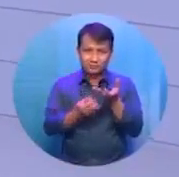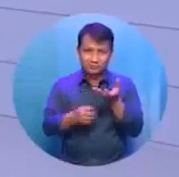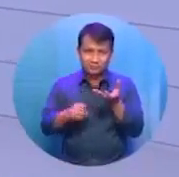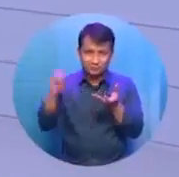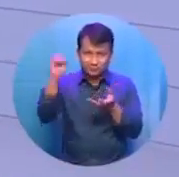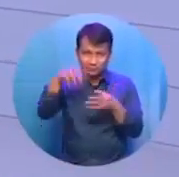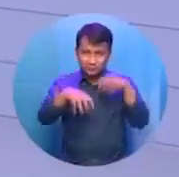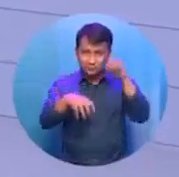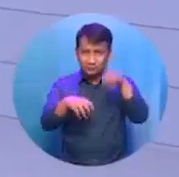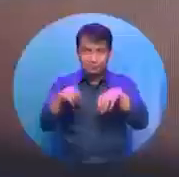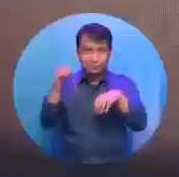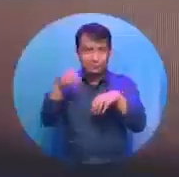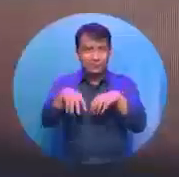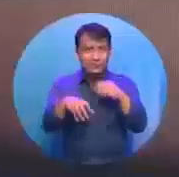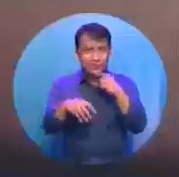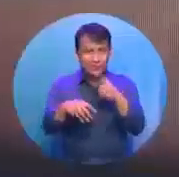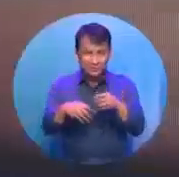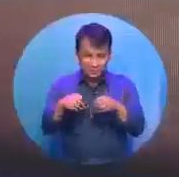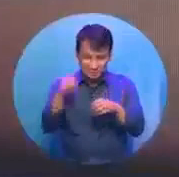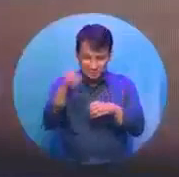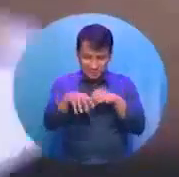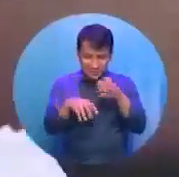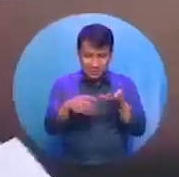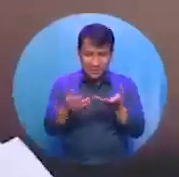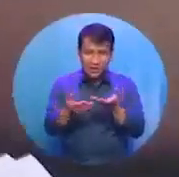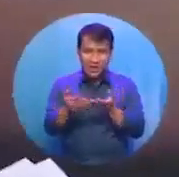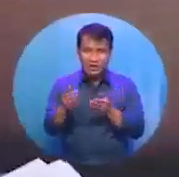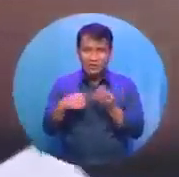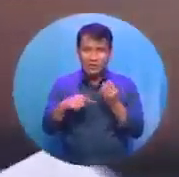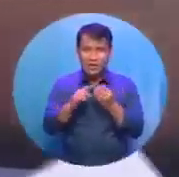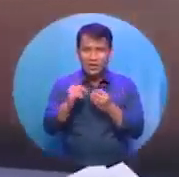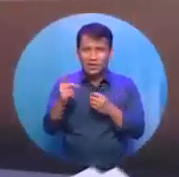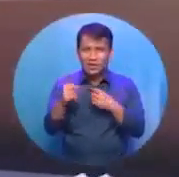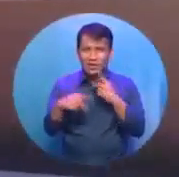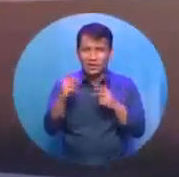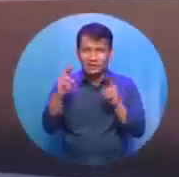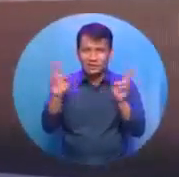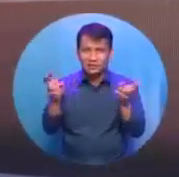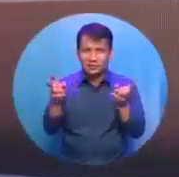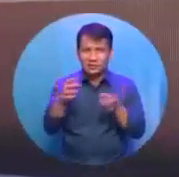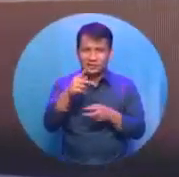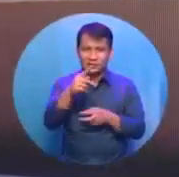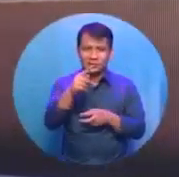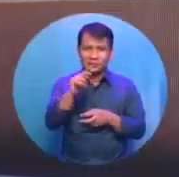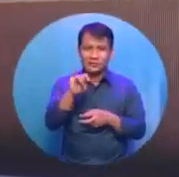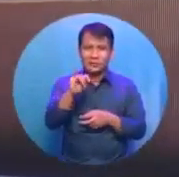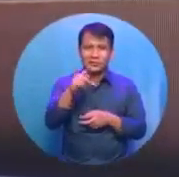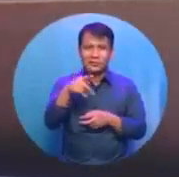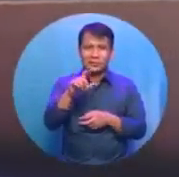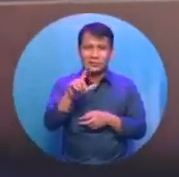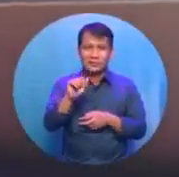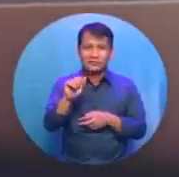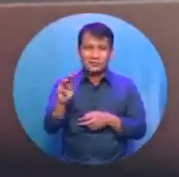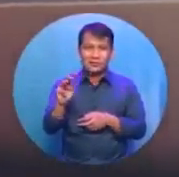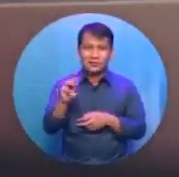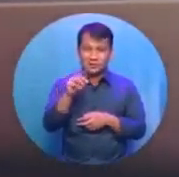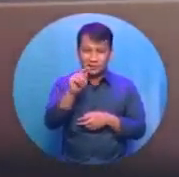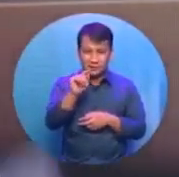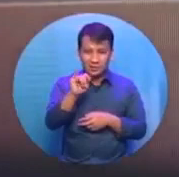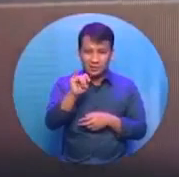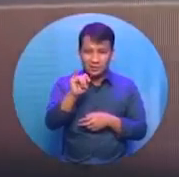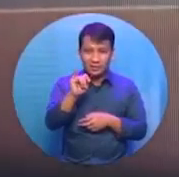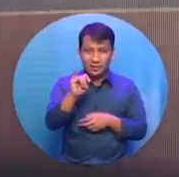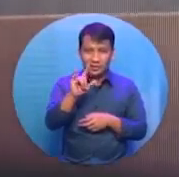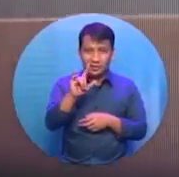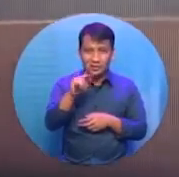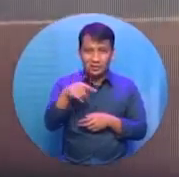yung isda. Nagkikinig dalawa. Oh, tapos, anong klase isda ba yan? Po. Anong klase isda? Tilapia po. Tilapia, oh, sarap, sarap. Ooh. Okay. Anong